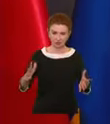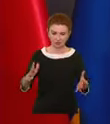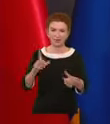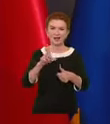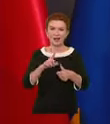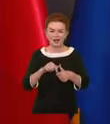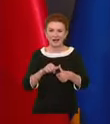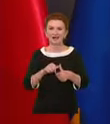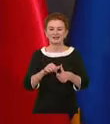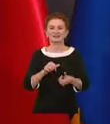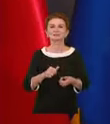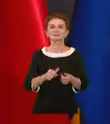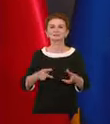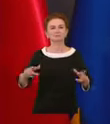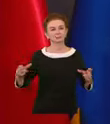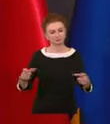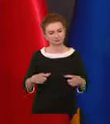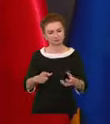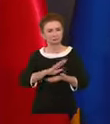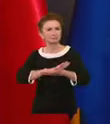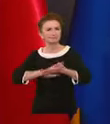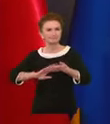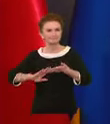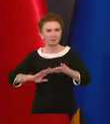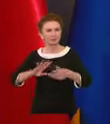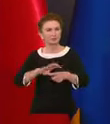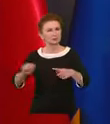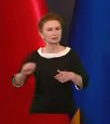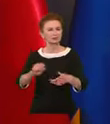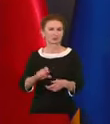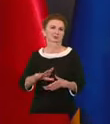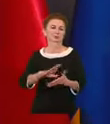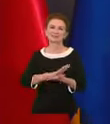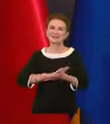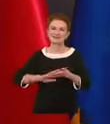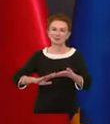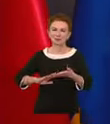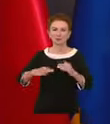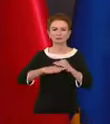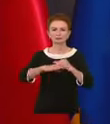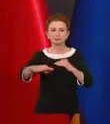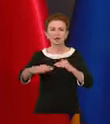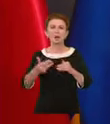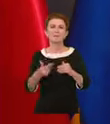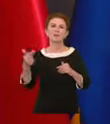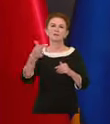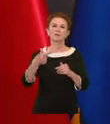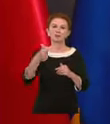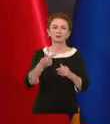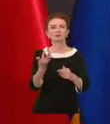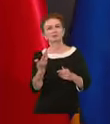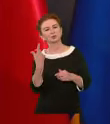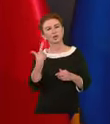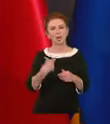w reżimie sanitarnym ilości osób na przestrzeń handlową, z reżimem sanitarnym zasłaniania twarzy, dystansowania się,